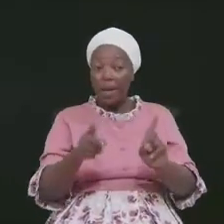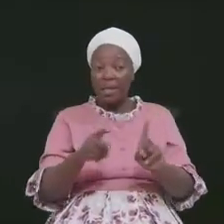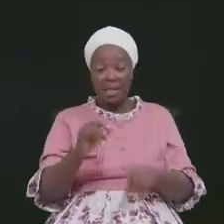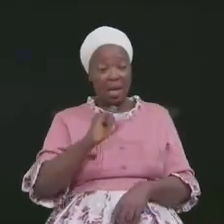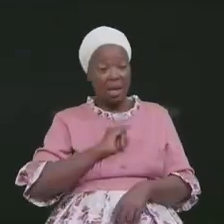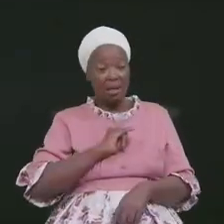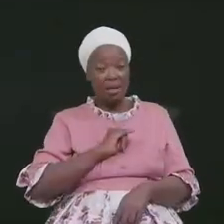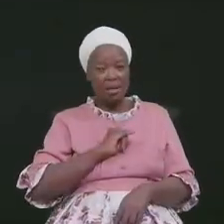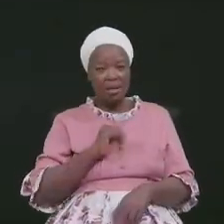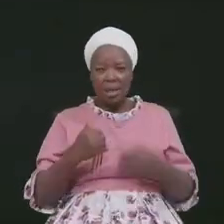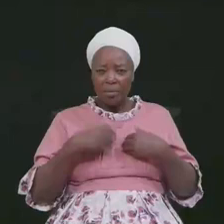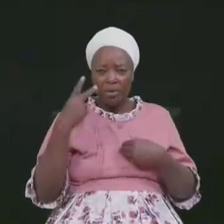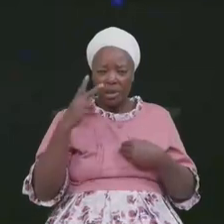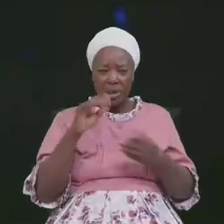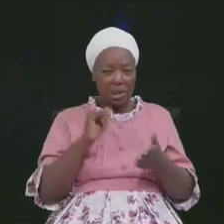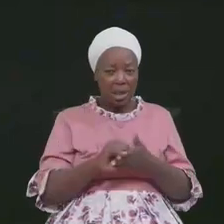personnellement?